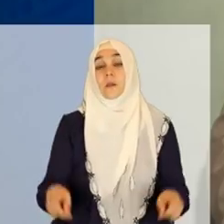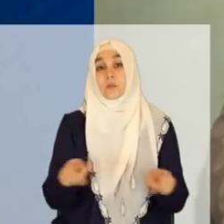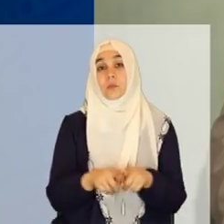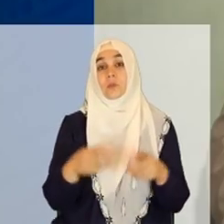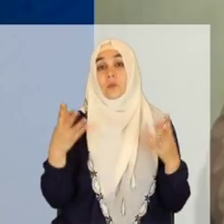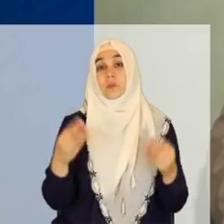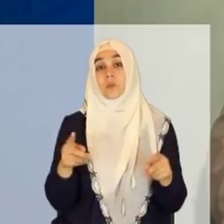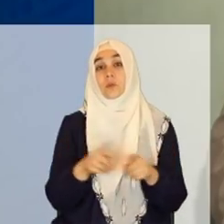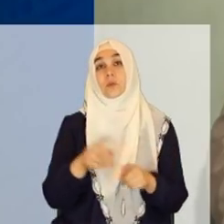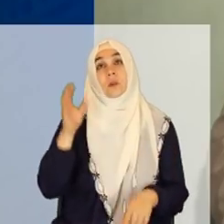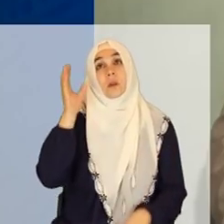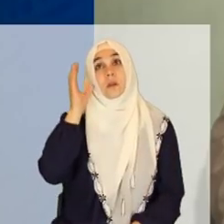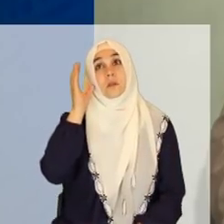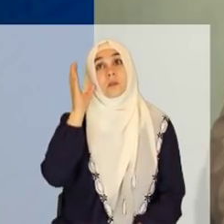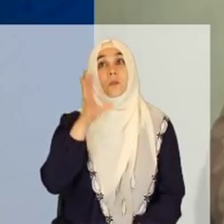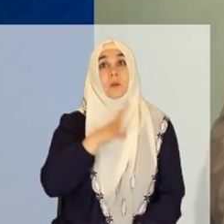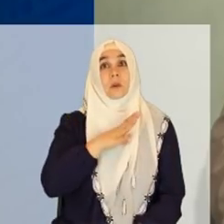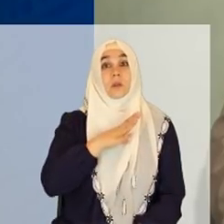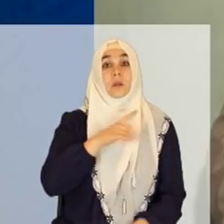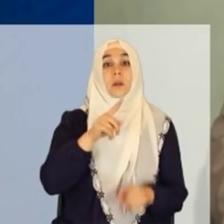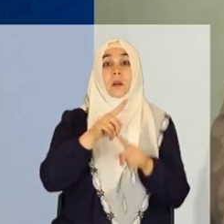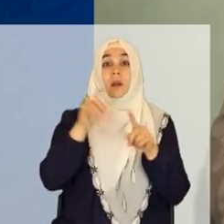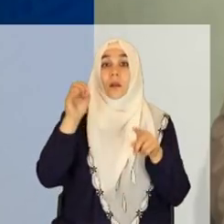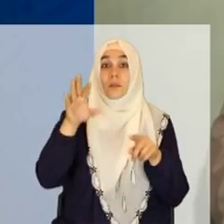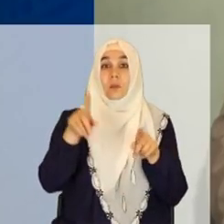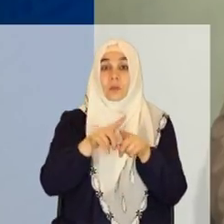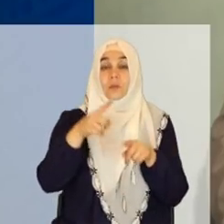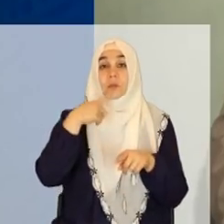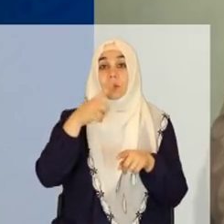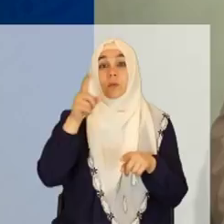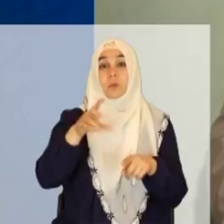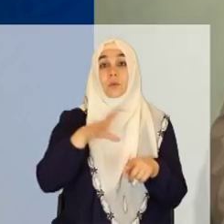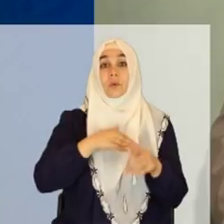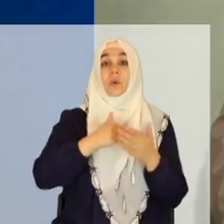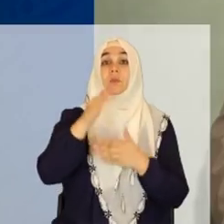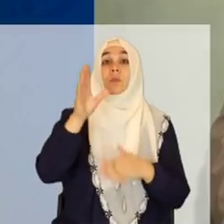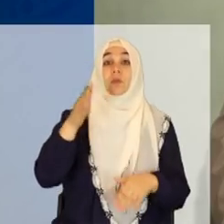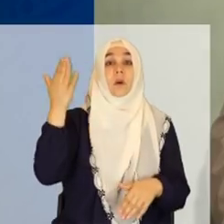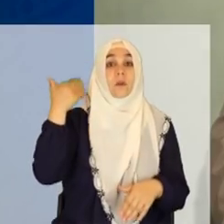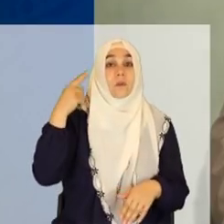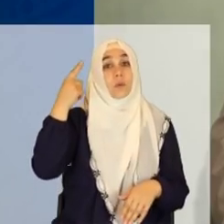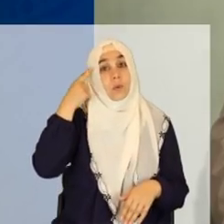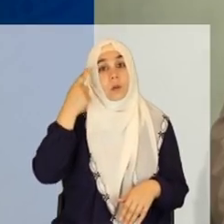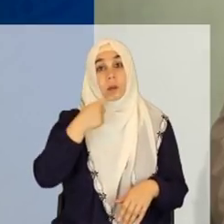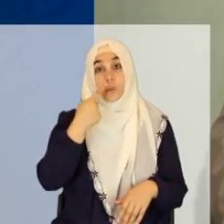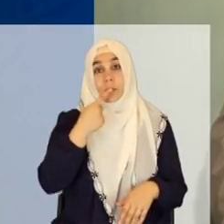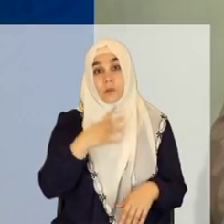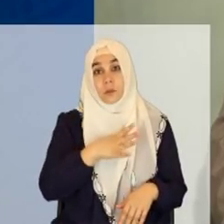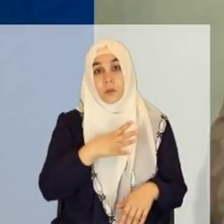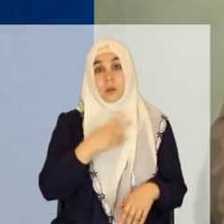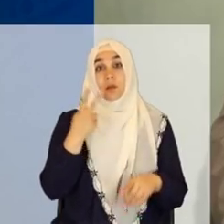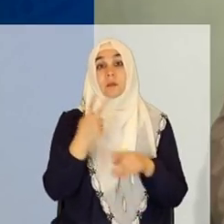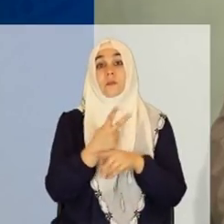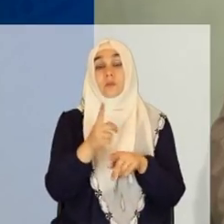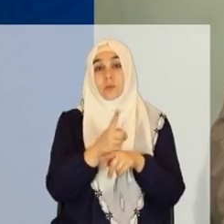o'sha kuni men ham bayonot berdim radiolarda. Bu odam katta odam edi. Avval o'ylab gapirish kerak. Avval ham ikki